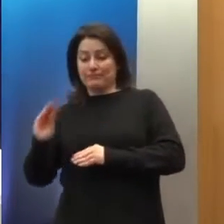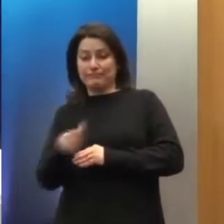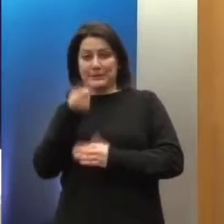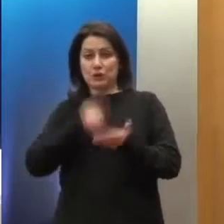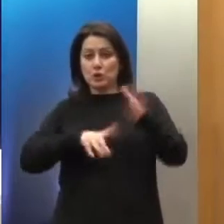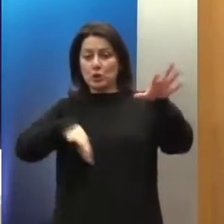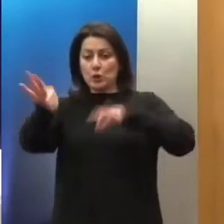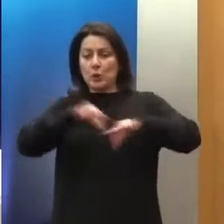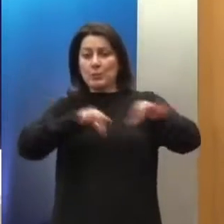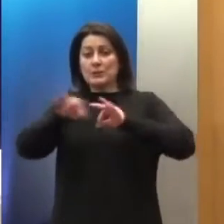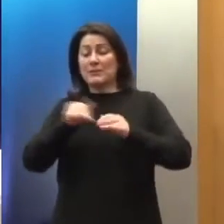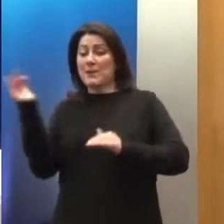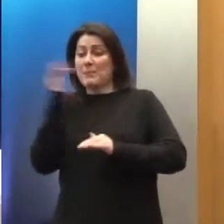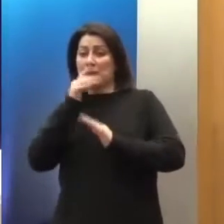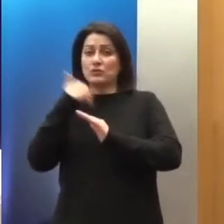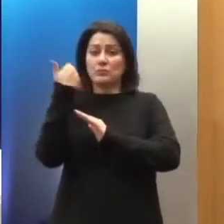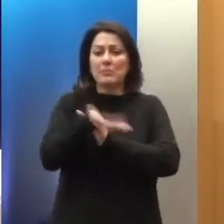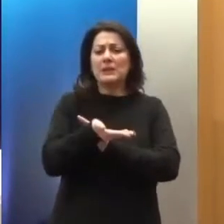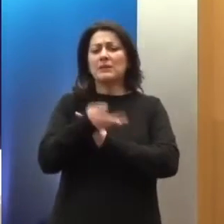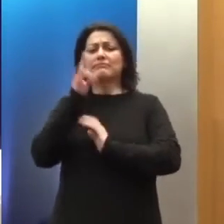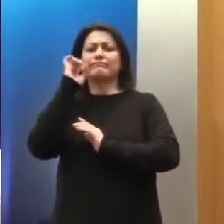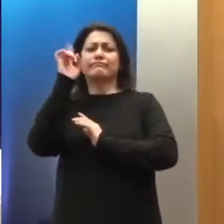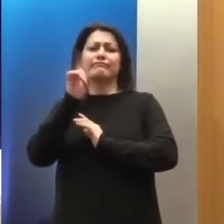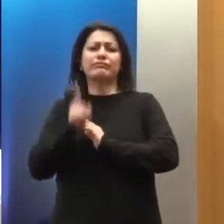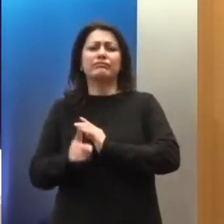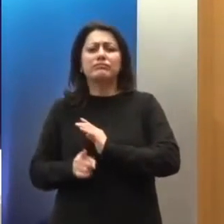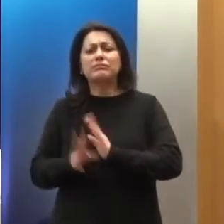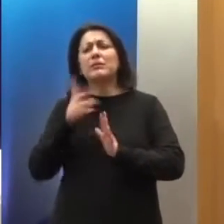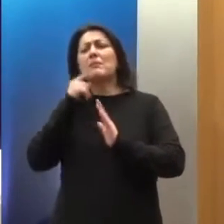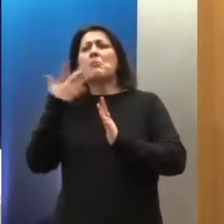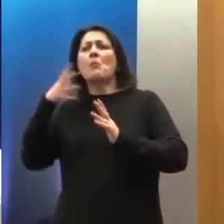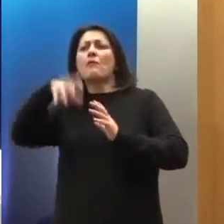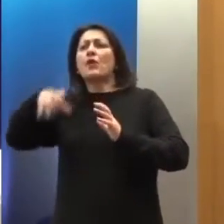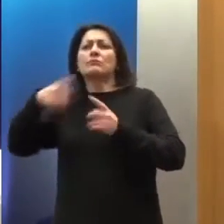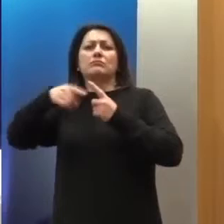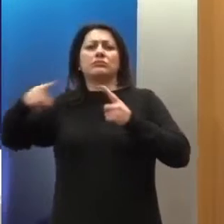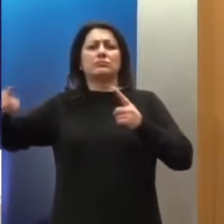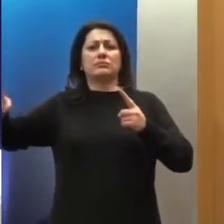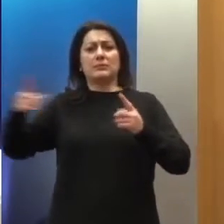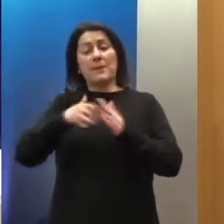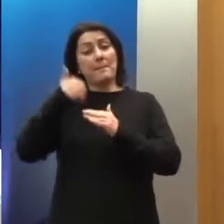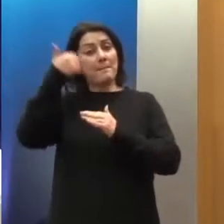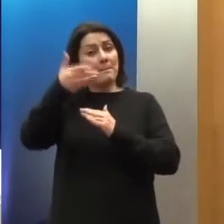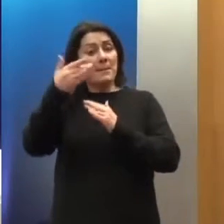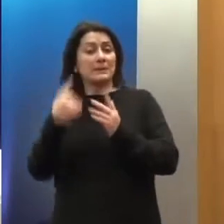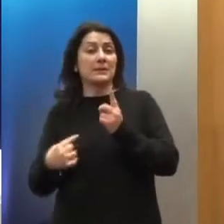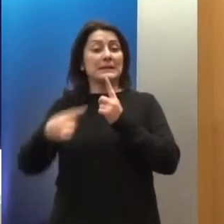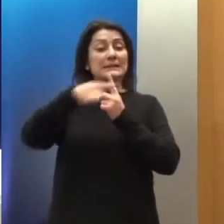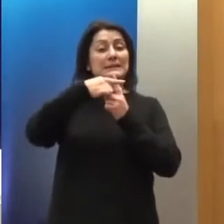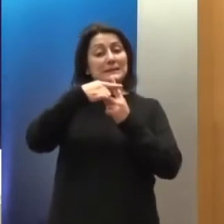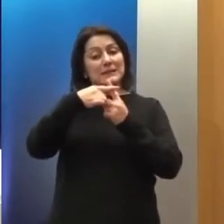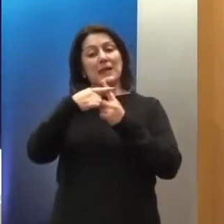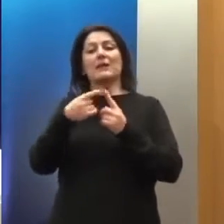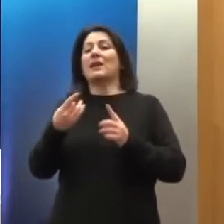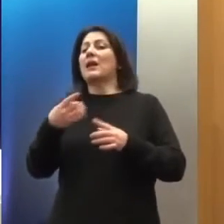νομοσχέδιο, αμέσως μετά η κριτική, πολλές φορές και από άλλα όργανα εξωτερικά και στην πορεία προστέθηκε μια αιτιολογική